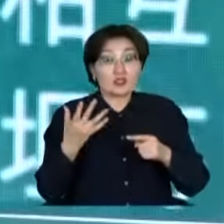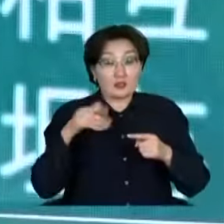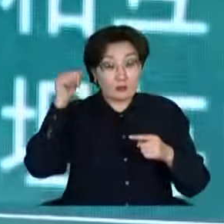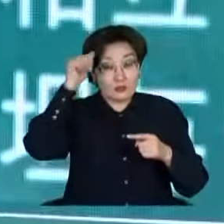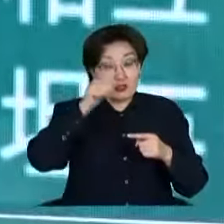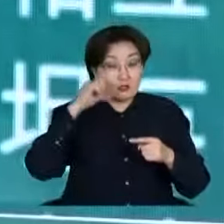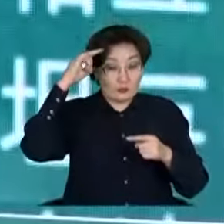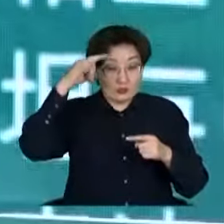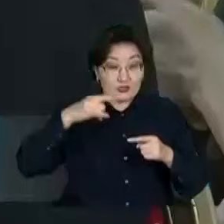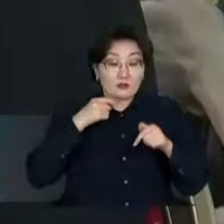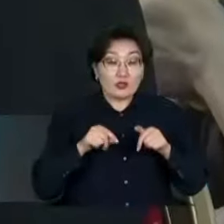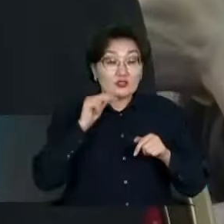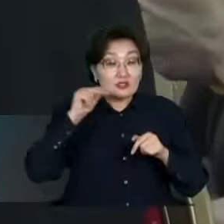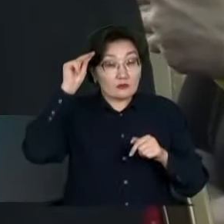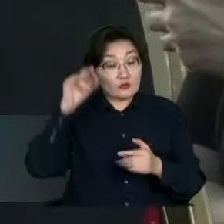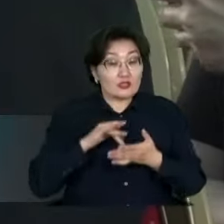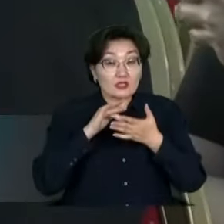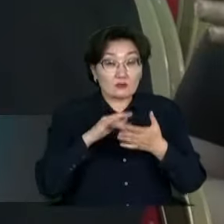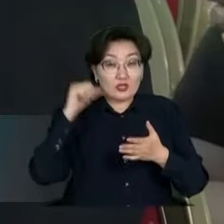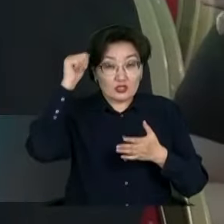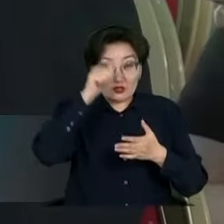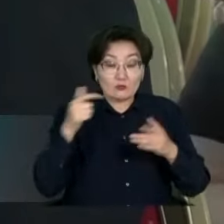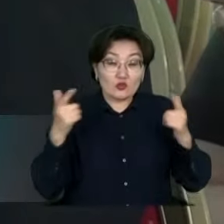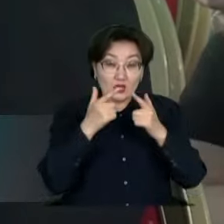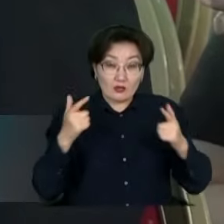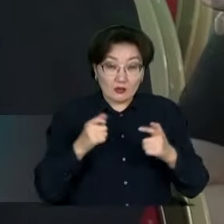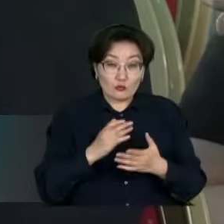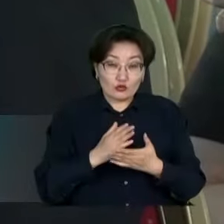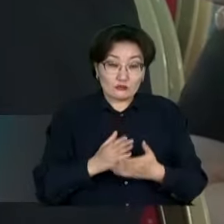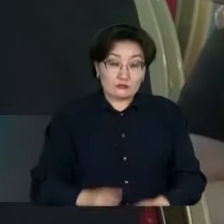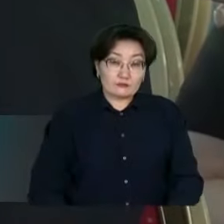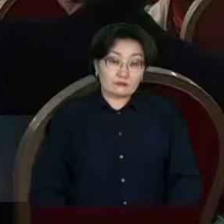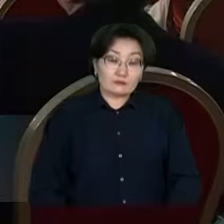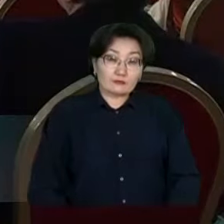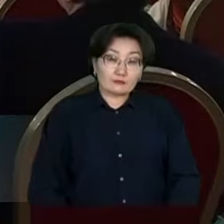жыл Қазақстандағы Қытай туризмі жылы болып жарияланып отыр.